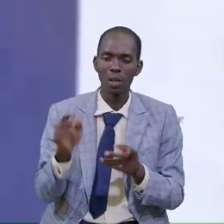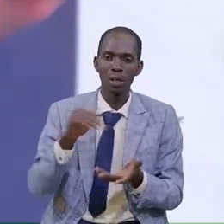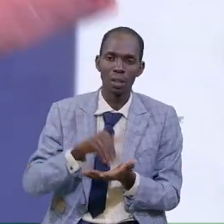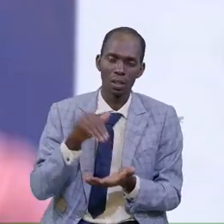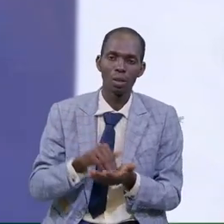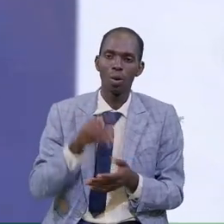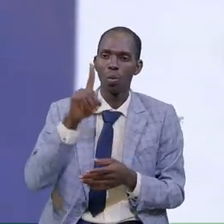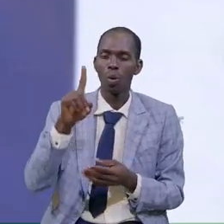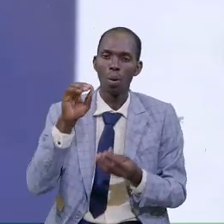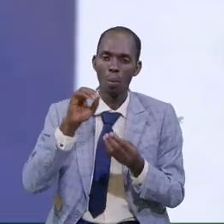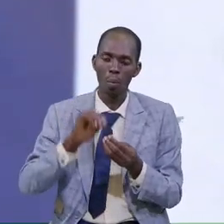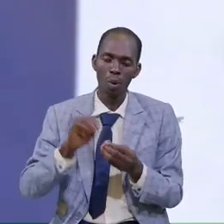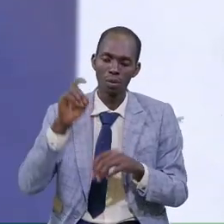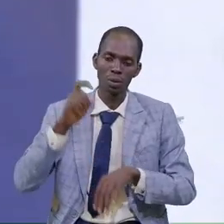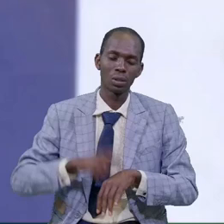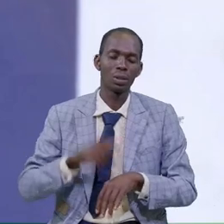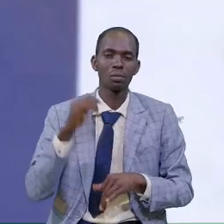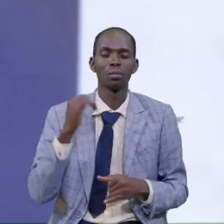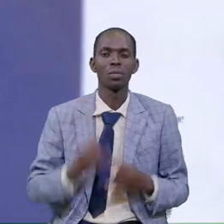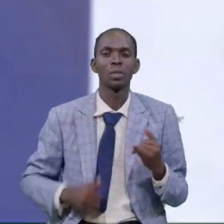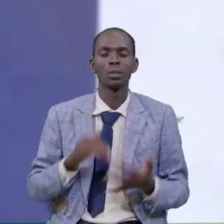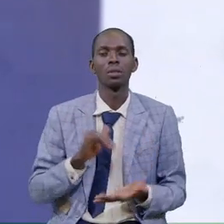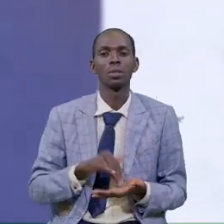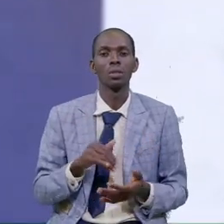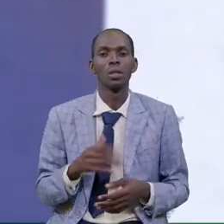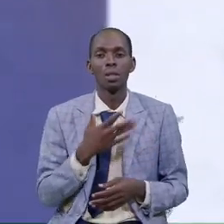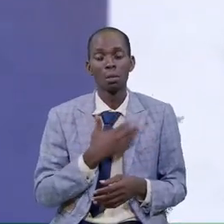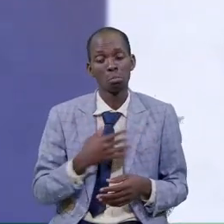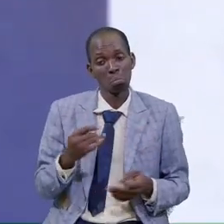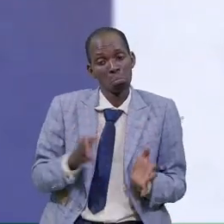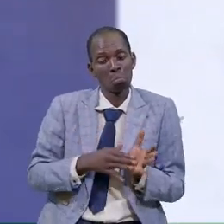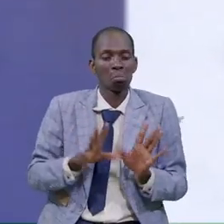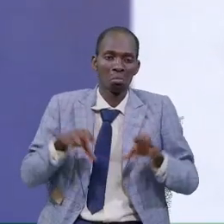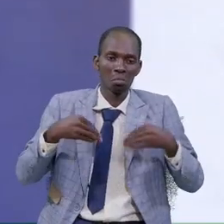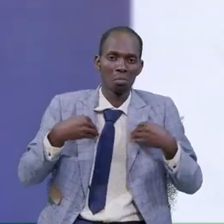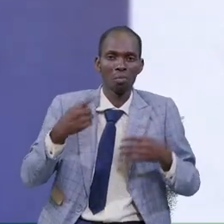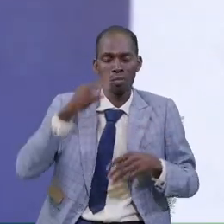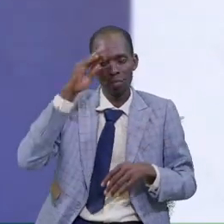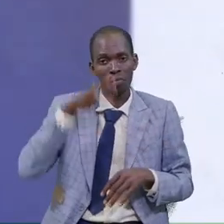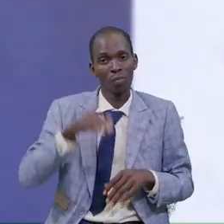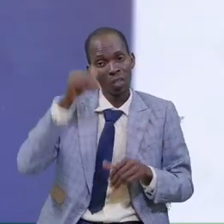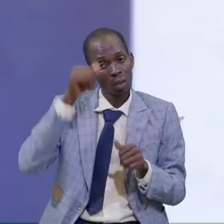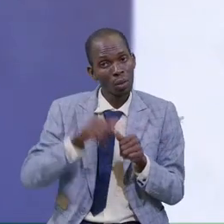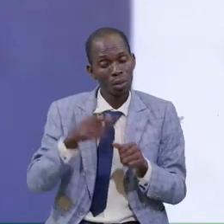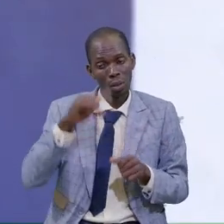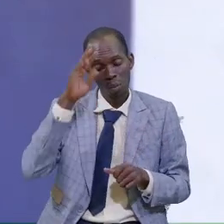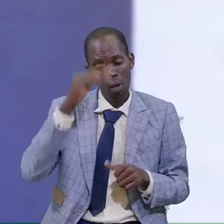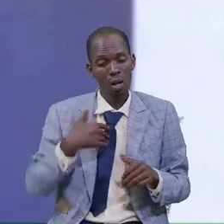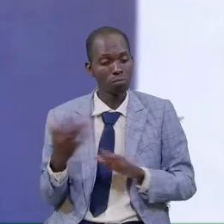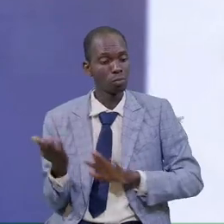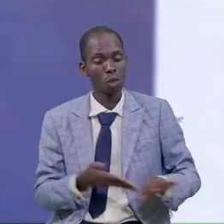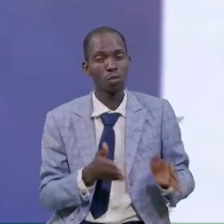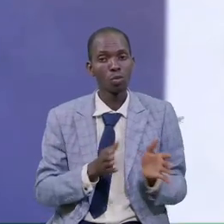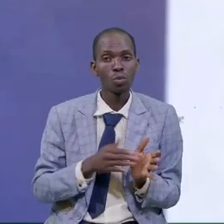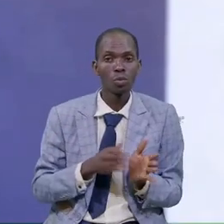le semestre. Alors, ils ont accepté. Et rappelez-vous, le garçon avait été renvoyé. Ça ne